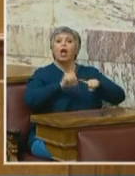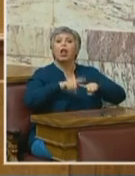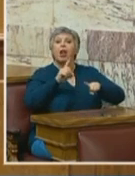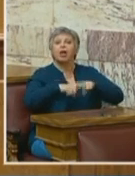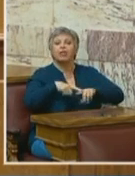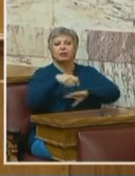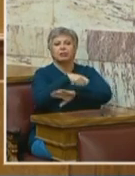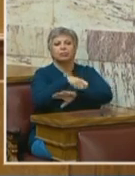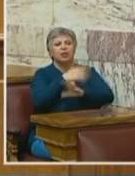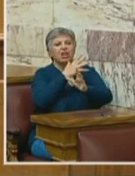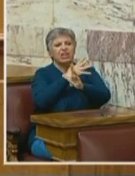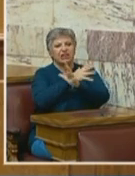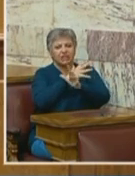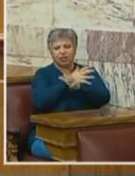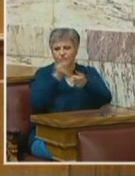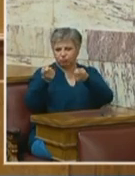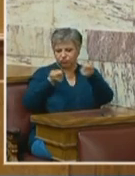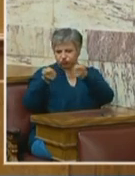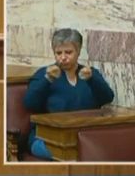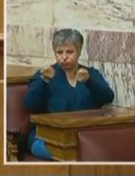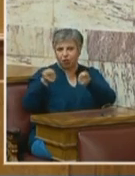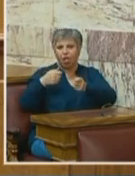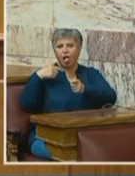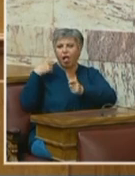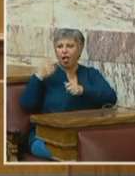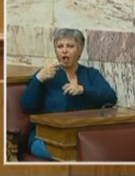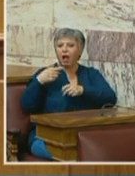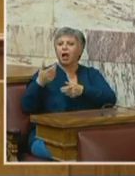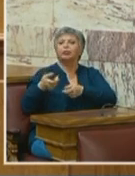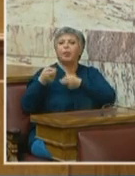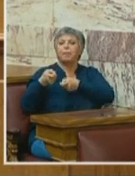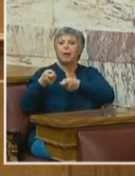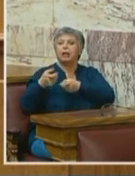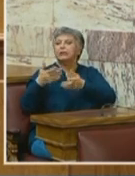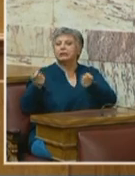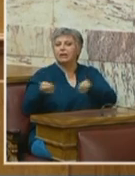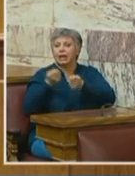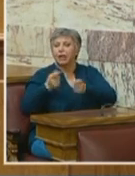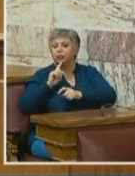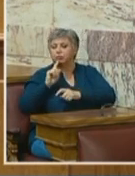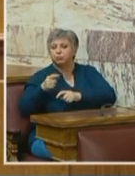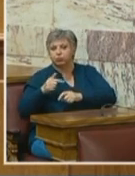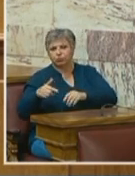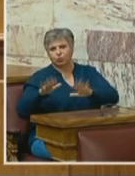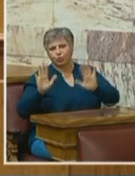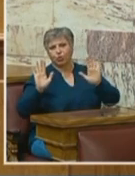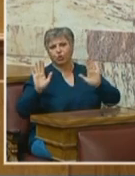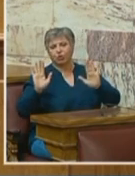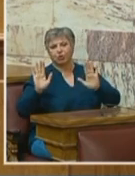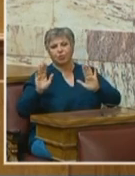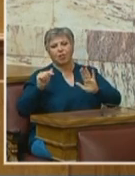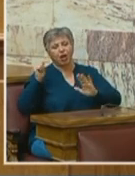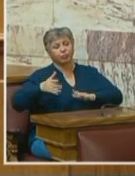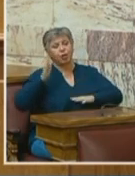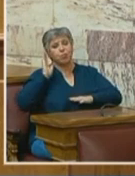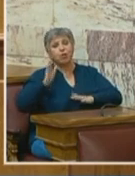χειραγωγείται. Το κράτος δικαίου είναι εδώ για να προστατεύσει κάθε Έλληνα πολίτη από κάθε άδικη κατηγορία,